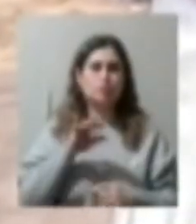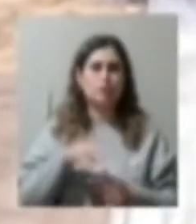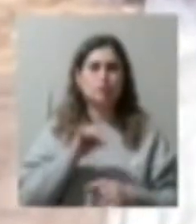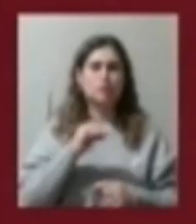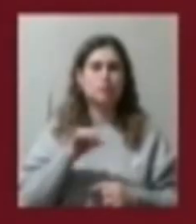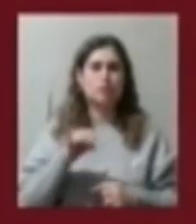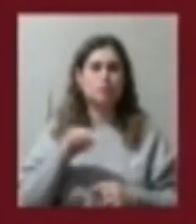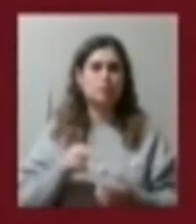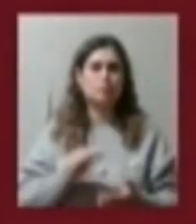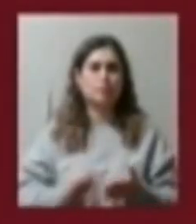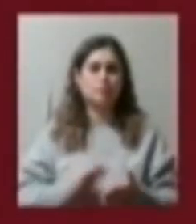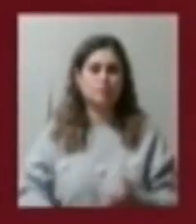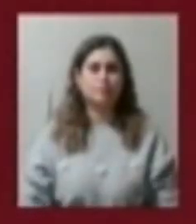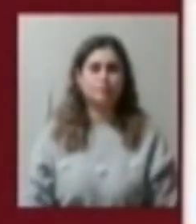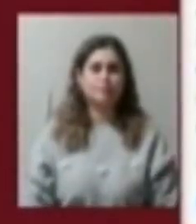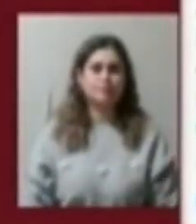Старостелець пише.